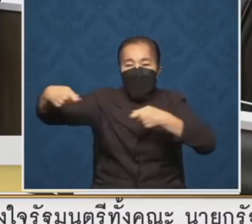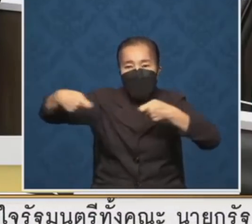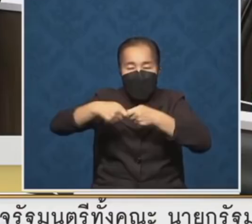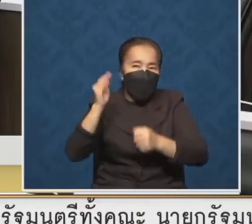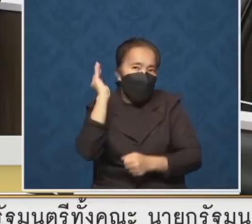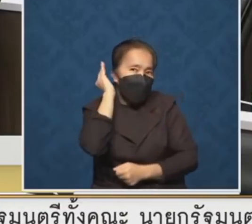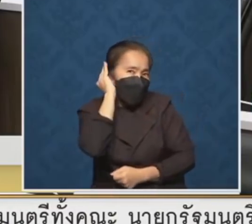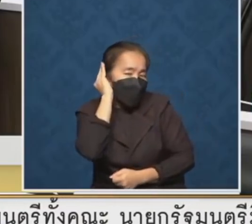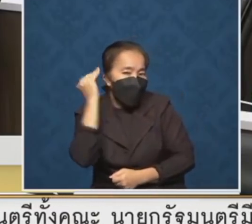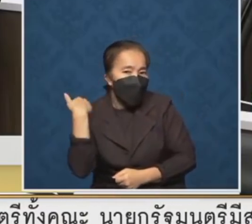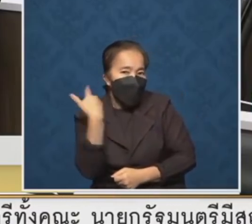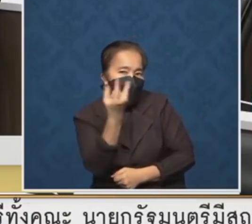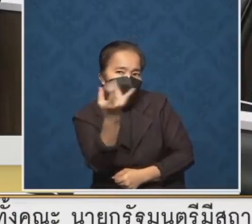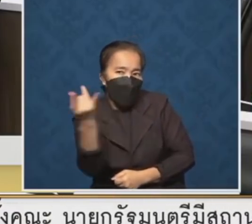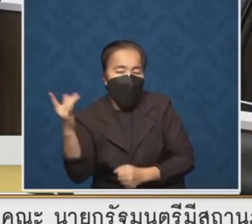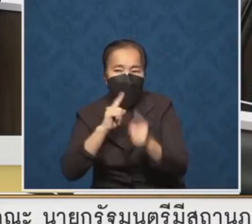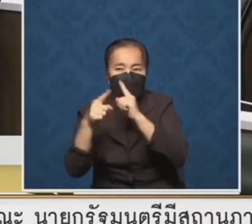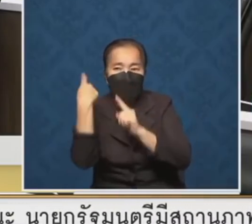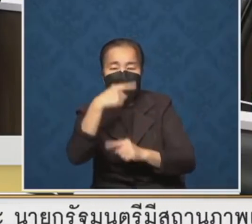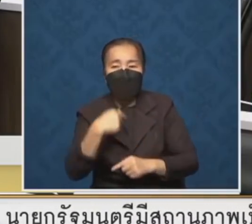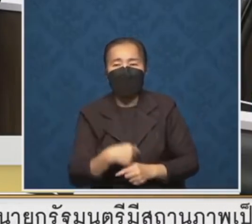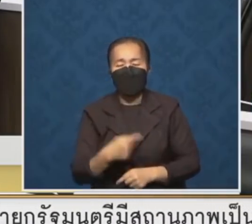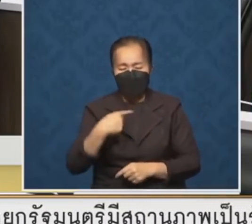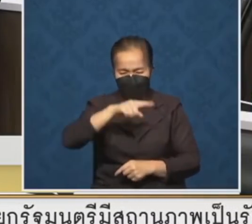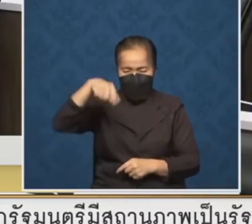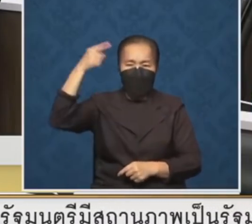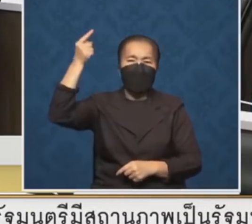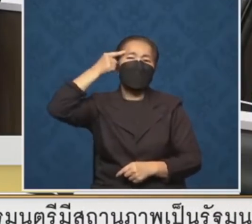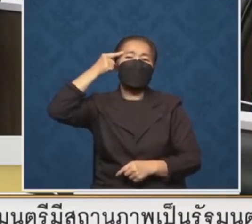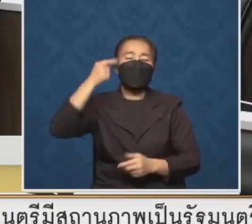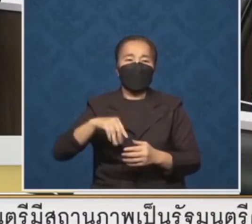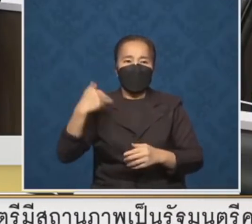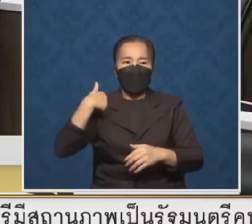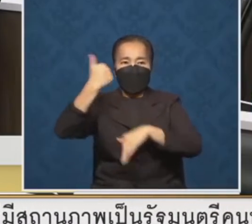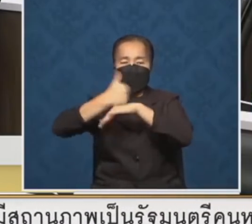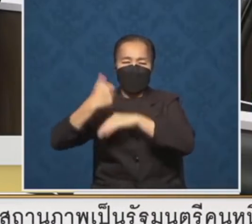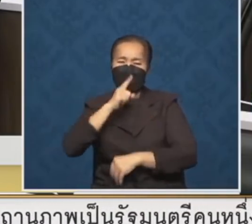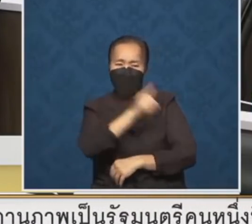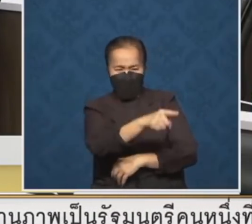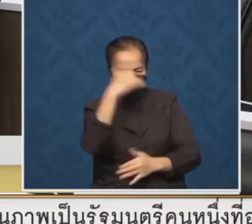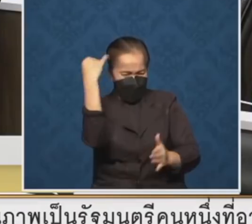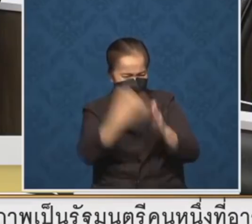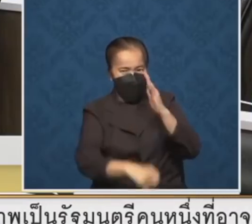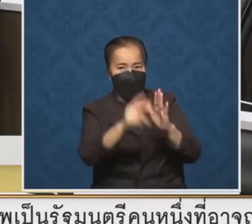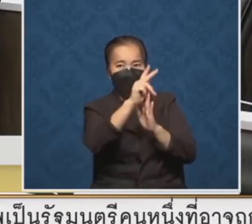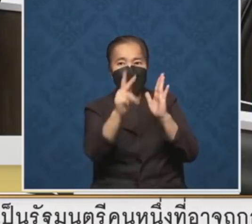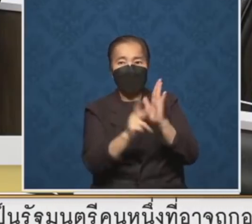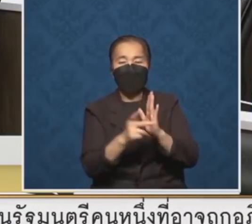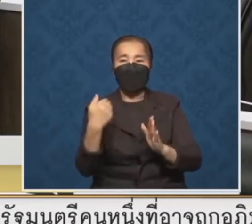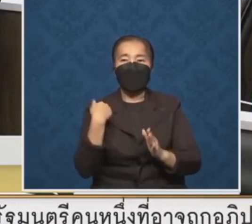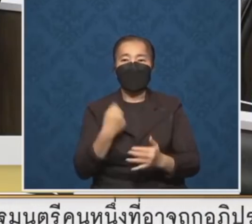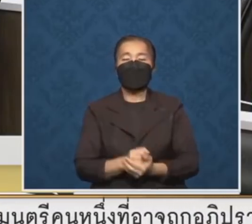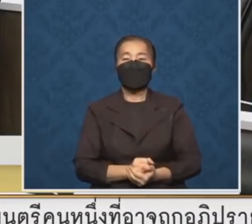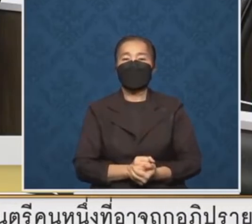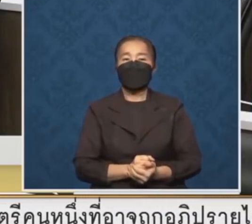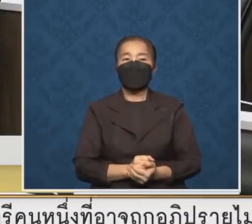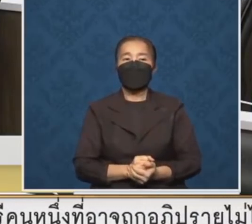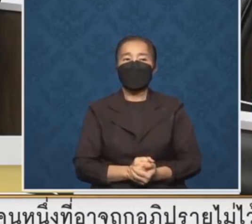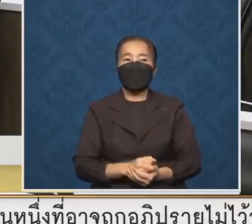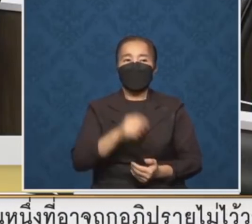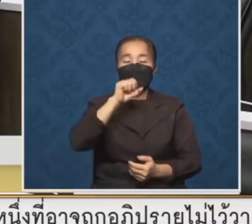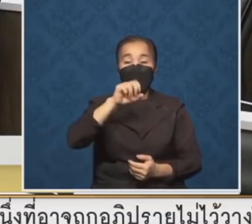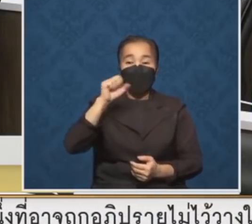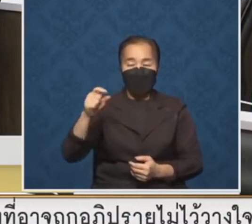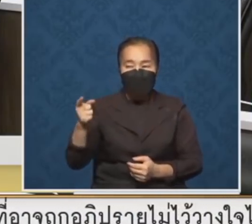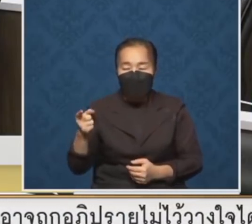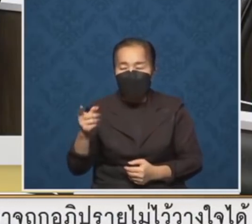ว่าใครอยู่ที่ไหนคุยอะไรกับใครบ้างจนเขาตอกหน้ากลับมาว่ามันผิดกฎหมายแต่ฟังสสกายวันก่อน